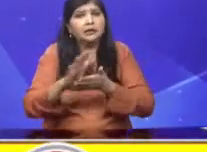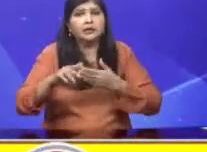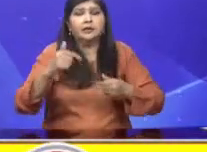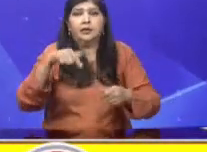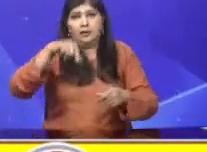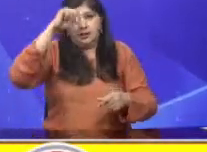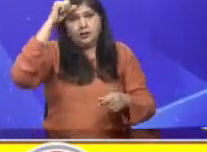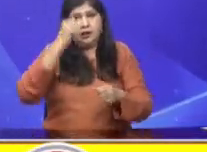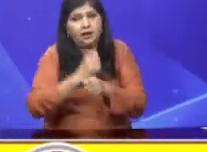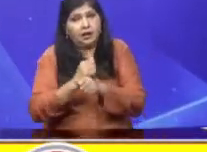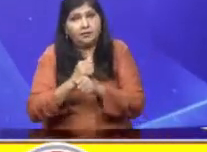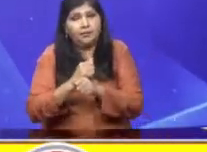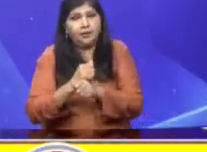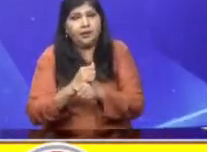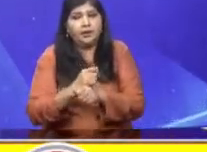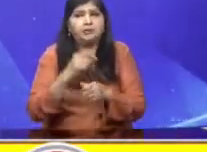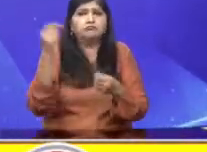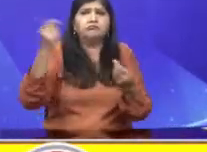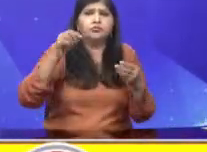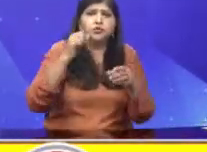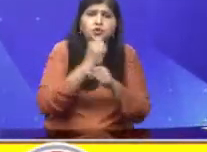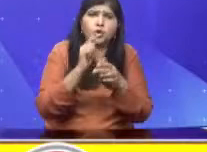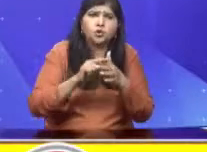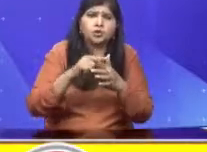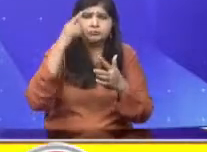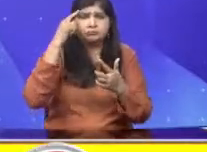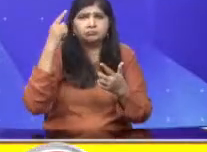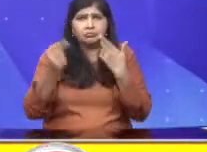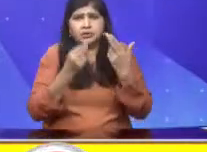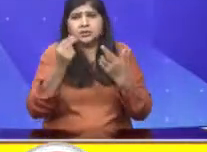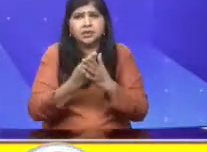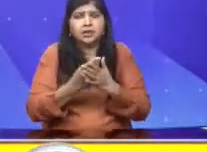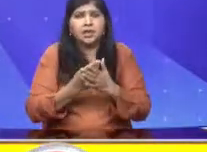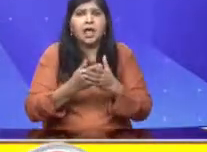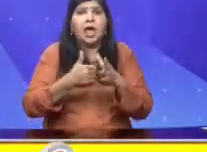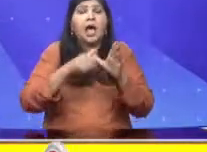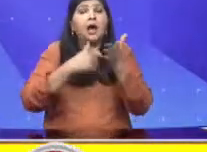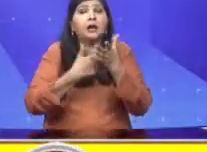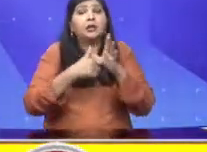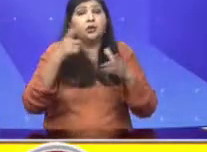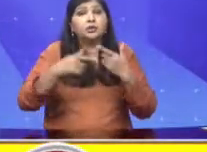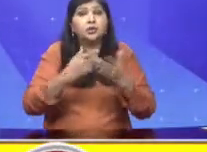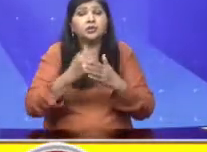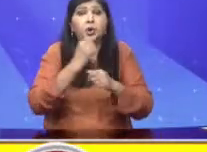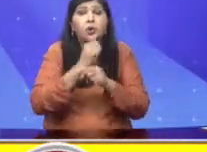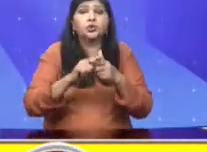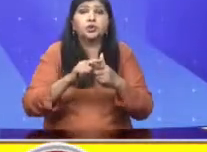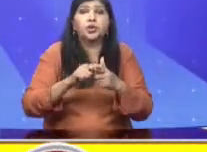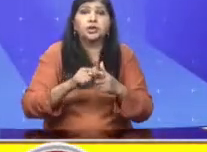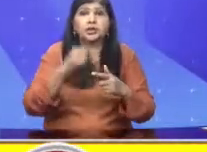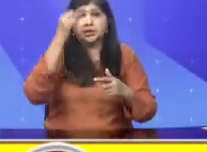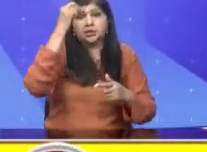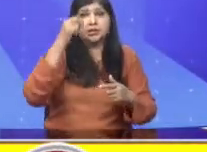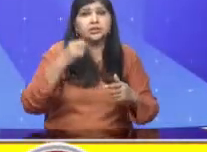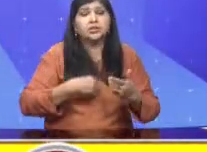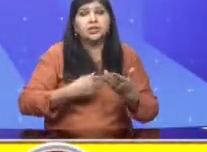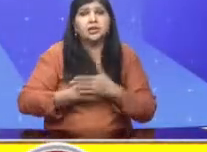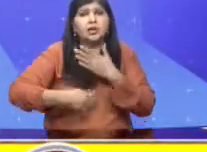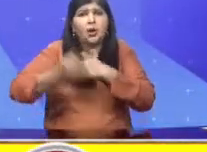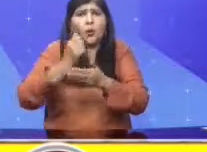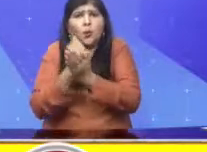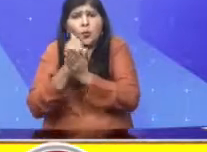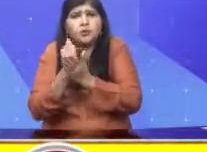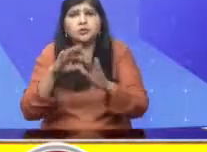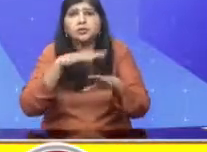सरकार और जॉर्जिया के इत्यासकारों, रिसर्चर्स, आर्कियोलोजिस्ट औ और जॉर्जियन चर्च के दसकों के अथक